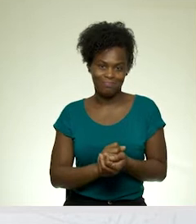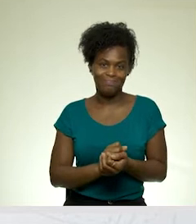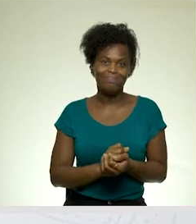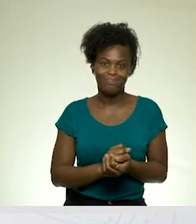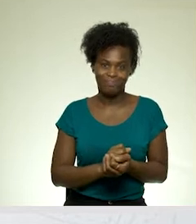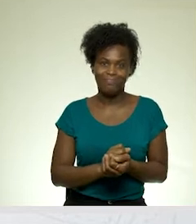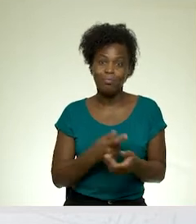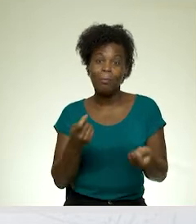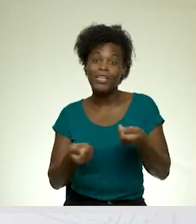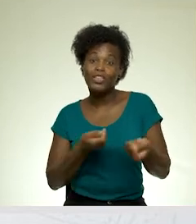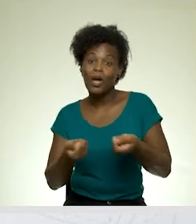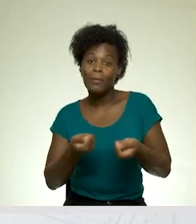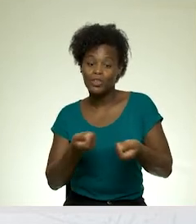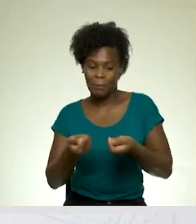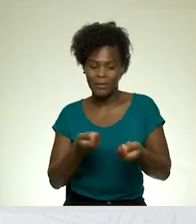le musée,